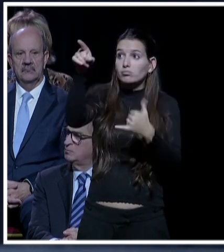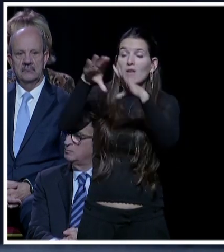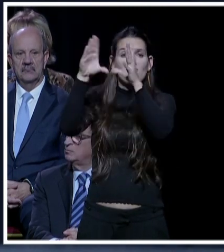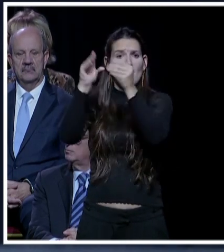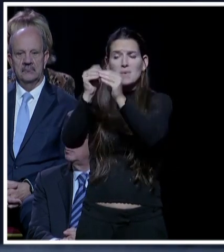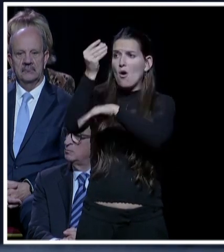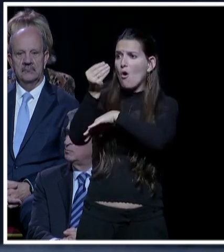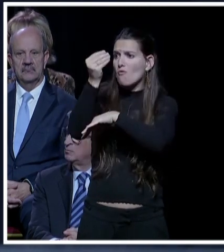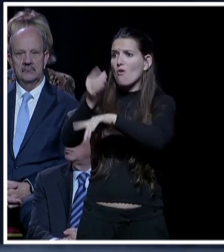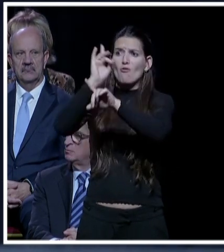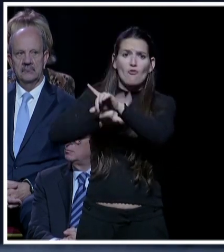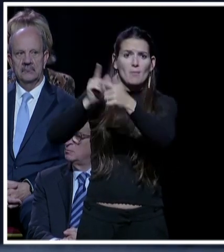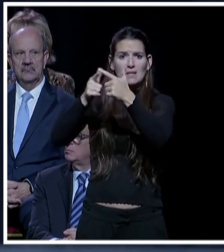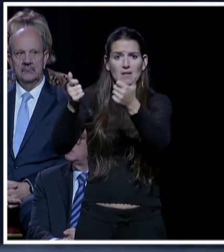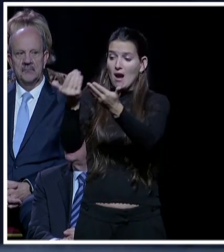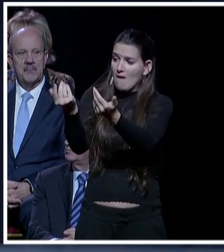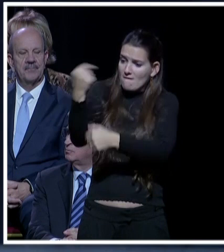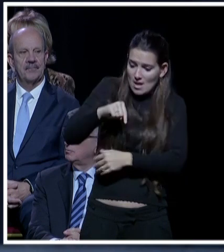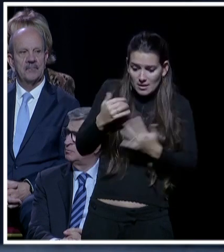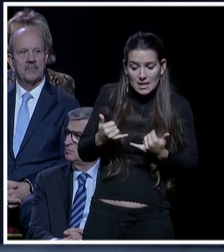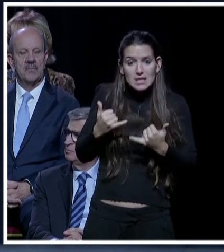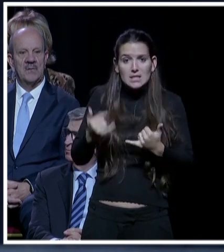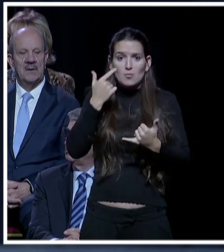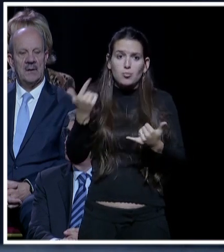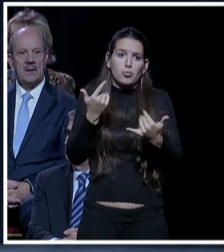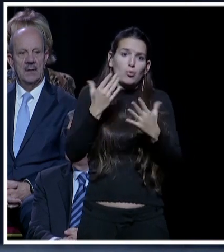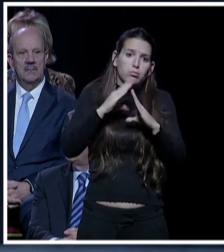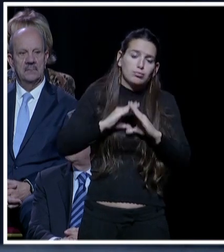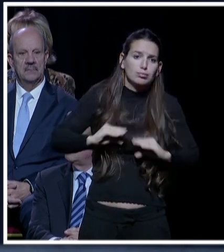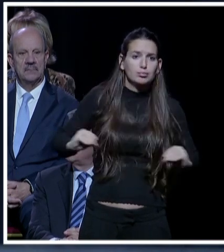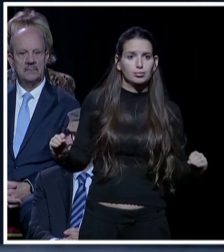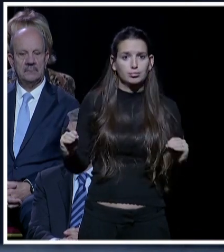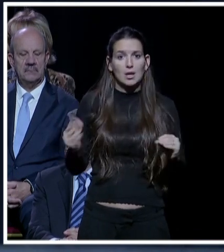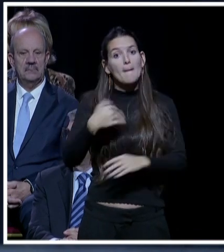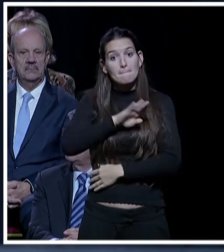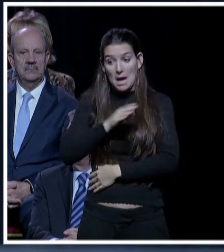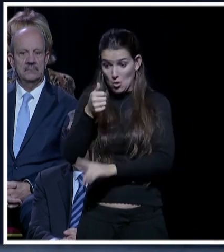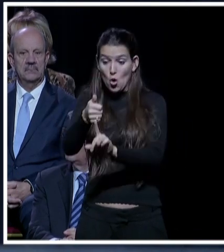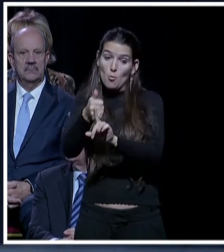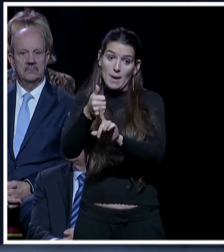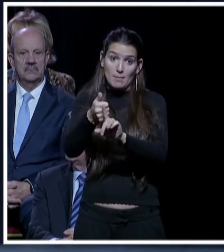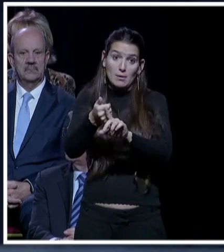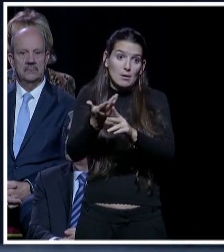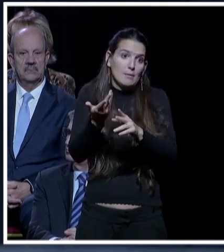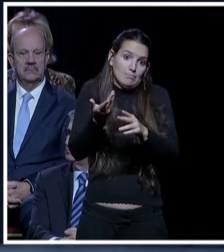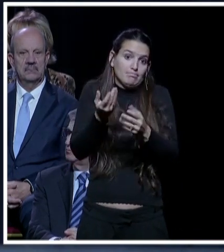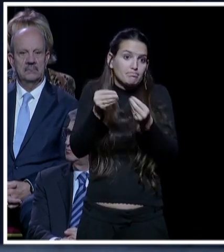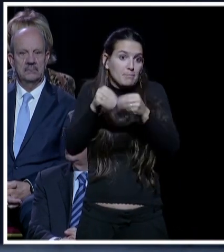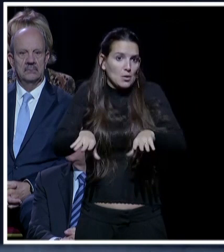nous sécurité et sérénité après avoir subi les horreurs de la guerre et perdu parfois un père ou un